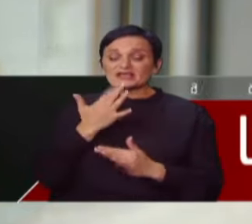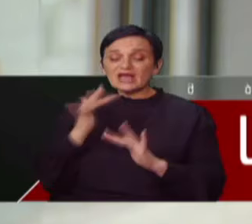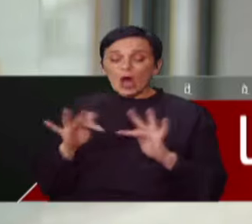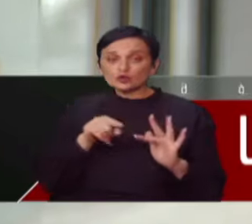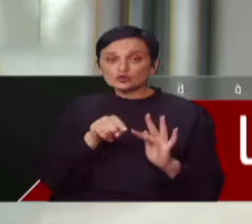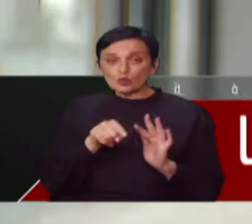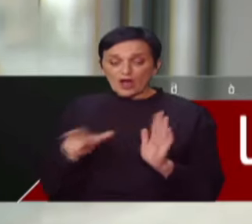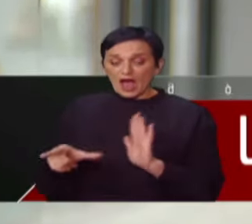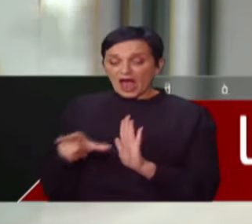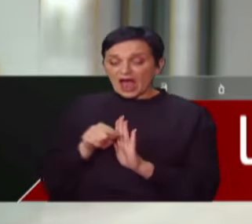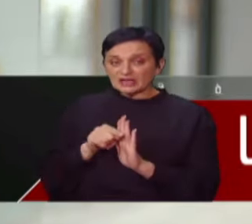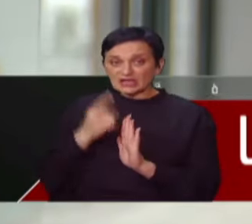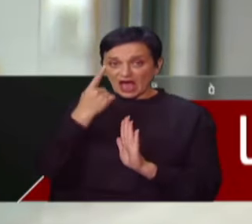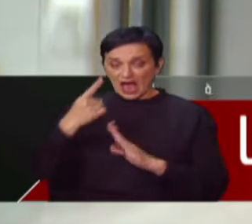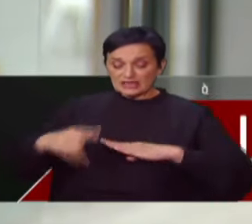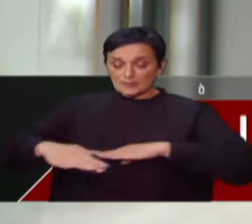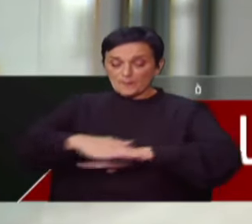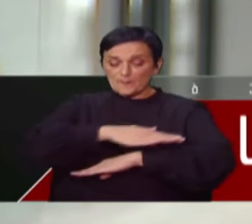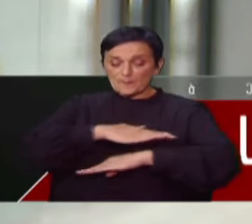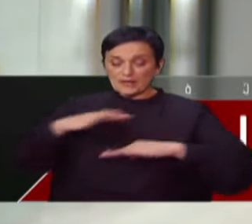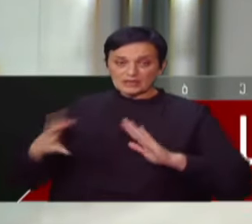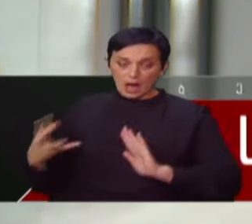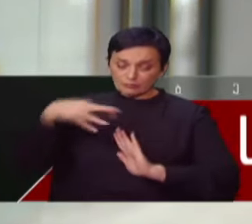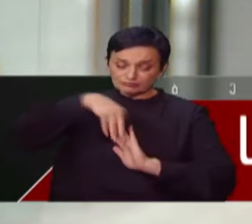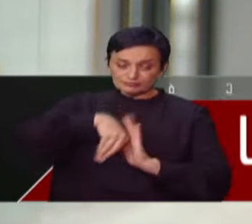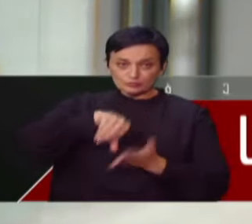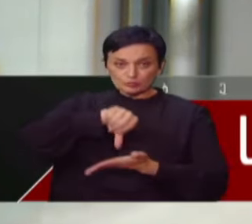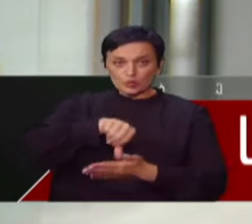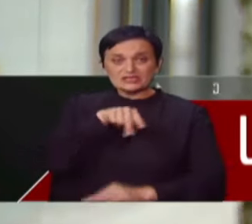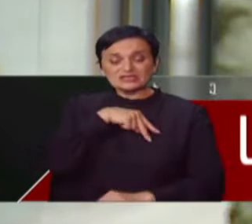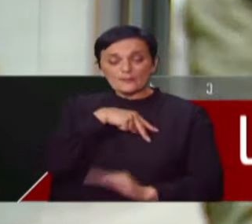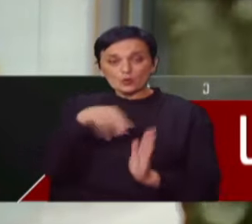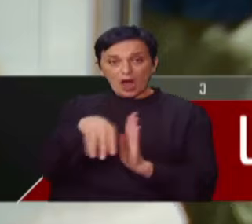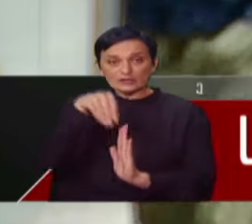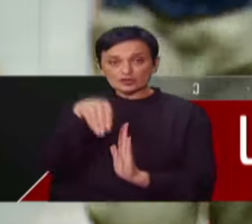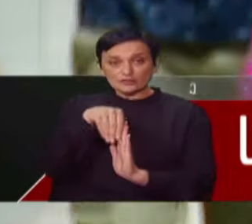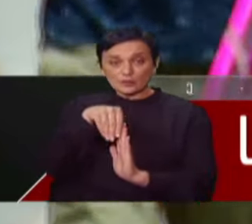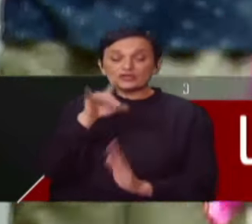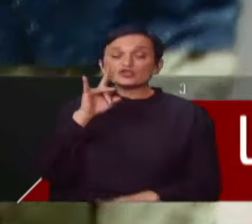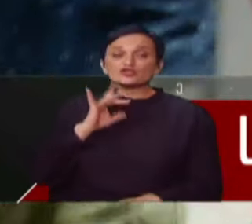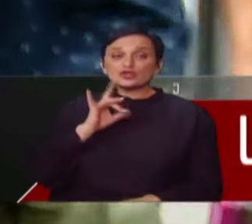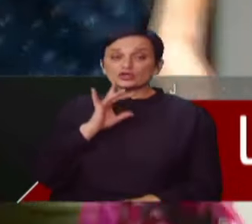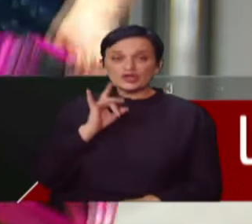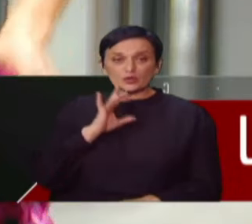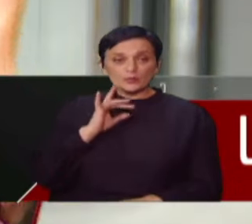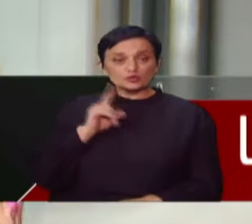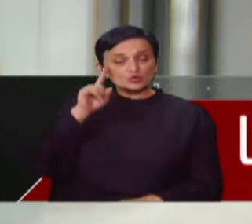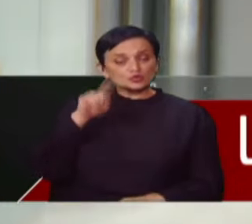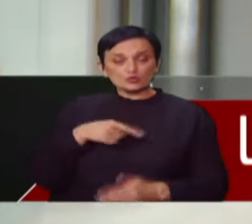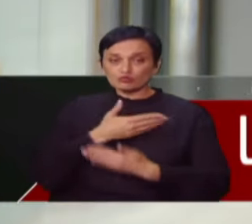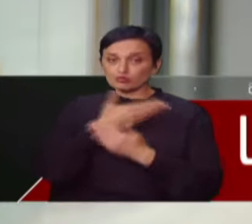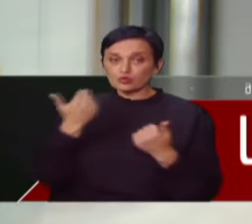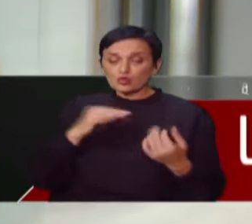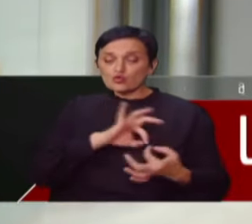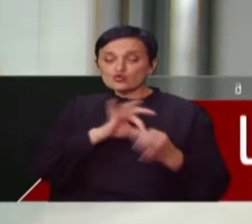ნაციონალურ მოძრაობასთან ერთად ერთ პლატფორმაზე მიიღებენ მონაწილეობას საპარლამენტო არჩევნებში. ჯერჯერობით არ არის ცნობილი